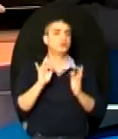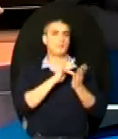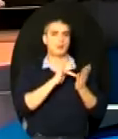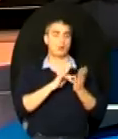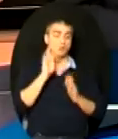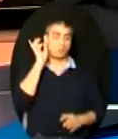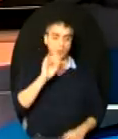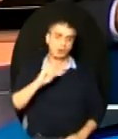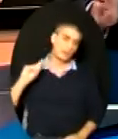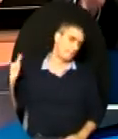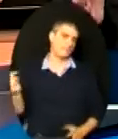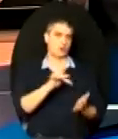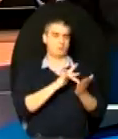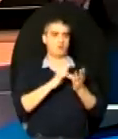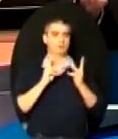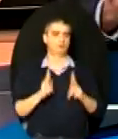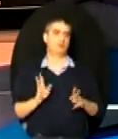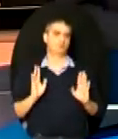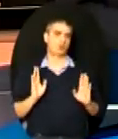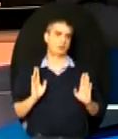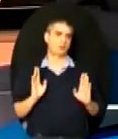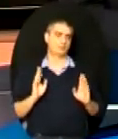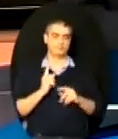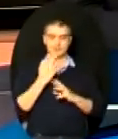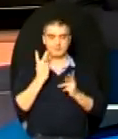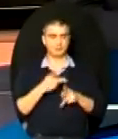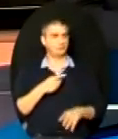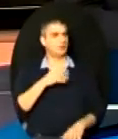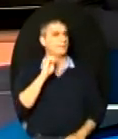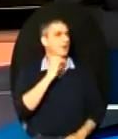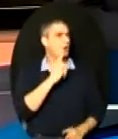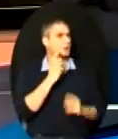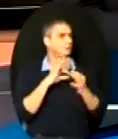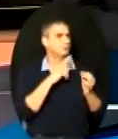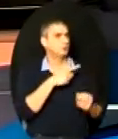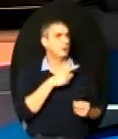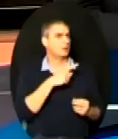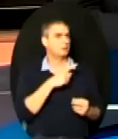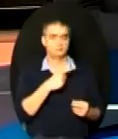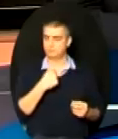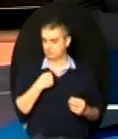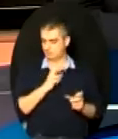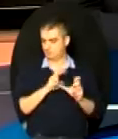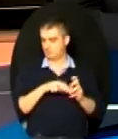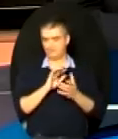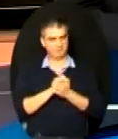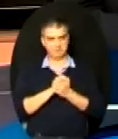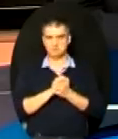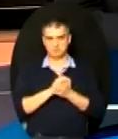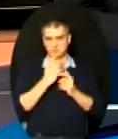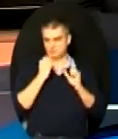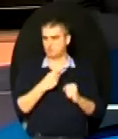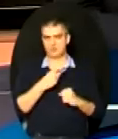הוא פוגע בכל מקום שרק מתאפשר לו, ברגע שמתאפשר. מאיר כהן, משפט שלך בעניין הזה. אני מצטרף לחבר, אין שום ספק